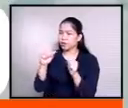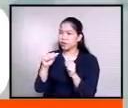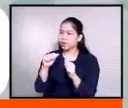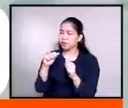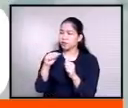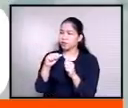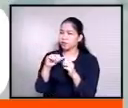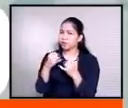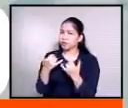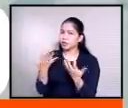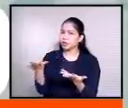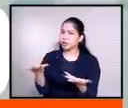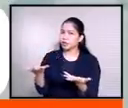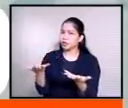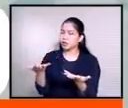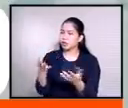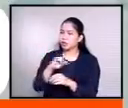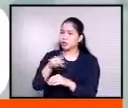sa Pilipinas?